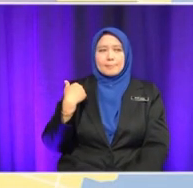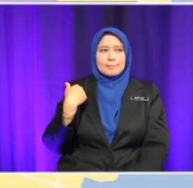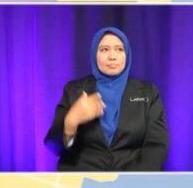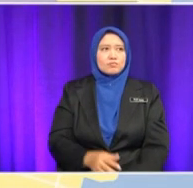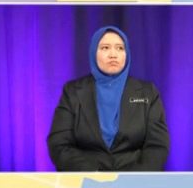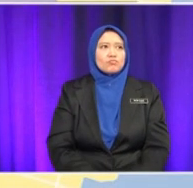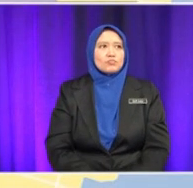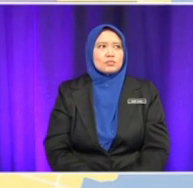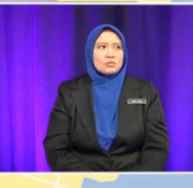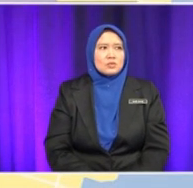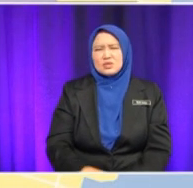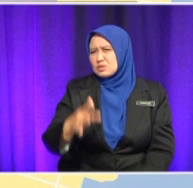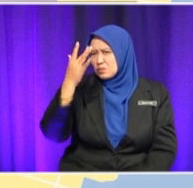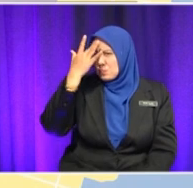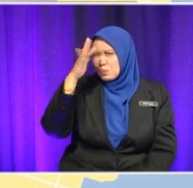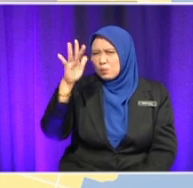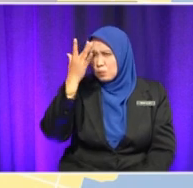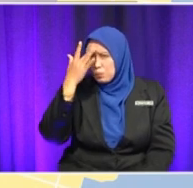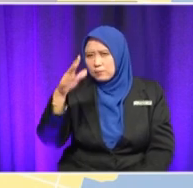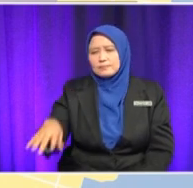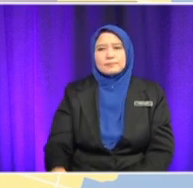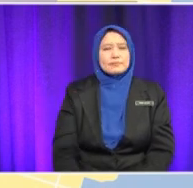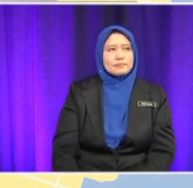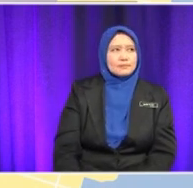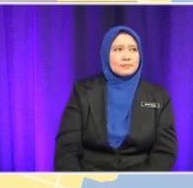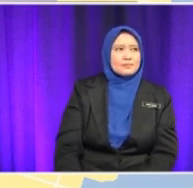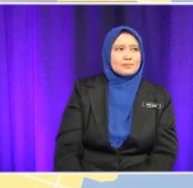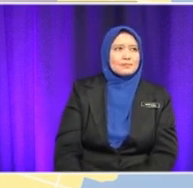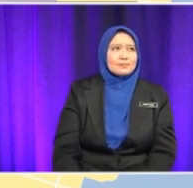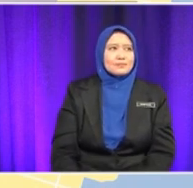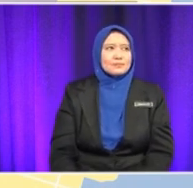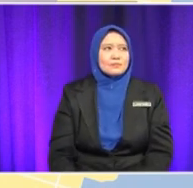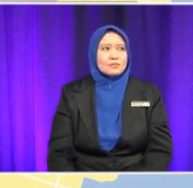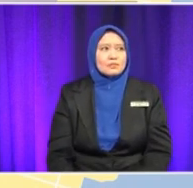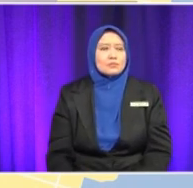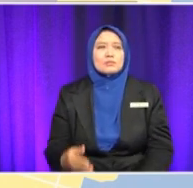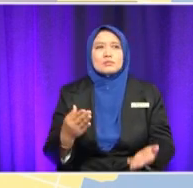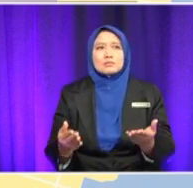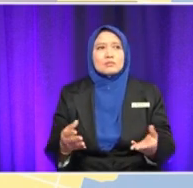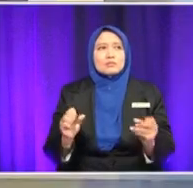kadang-kadang gitu tak tahu apa dia menjadi